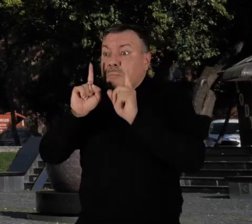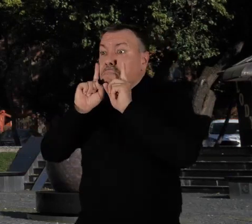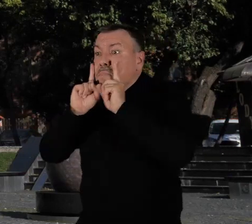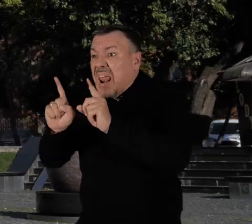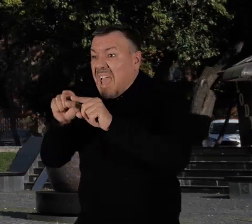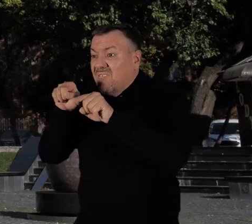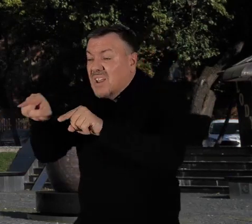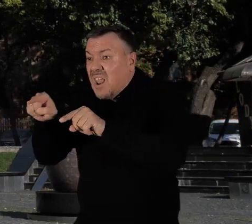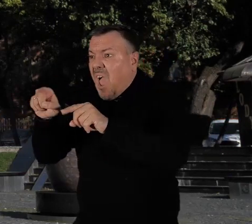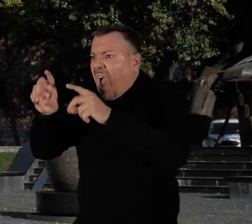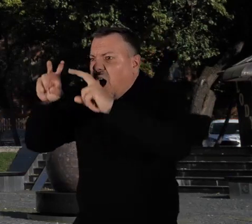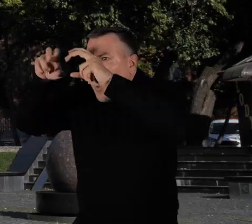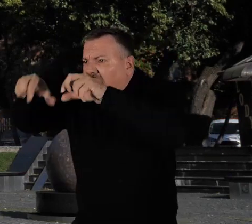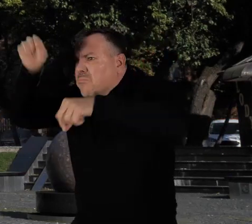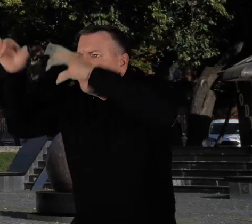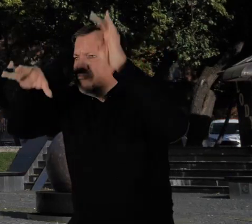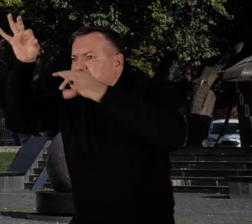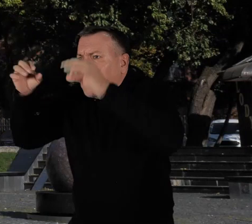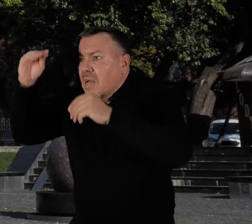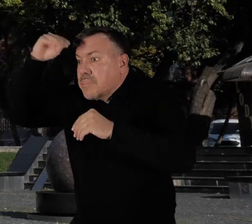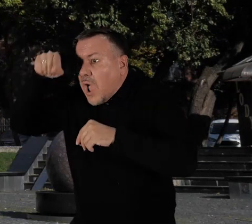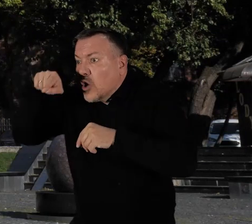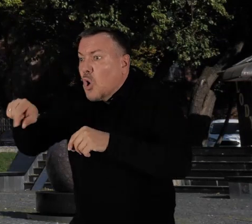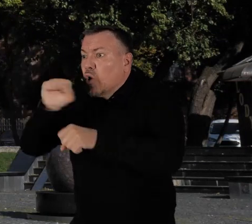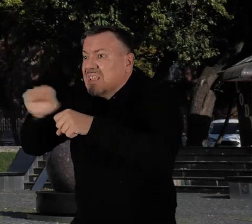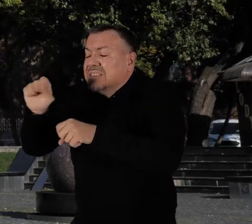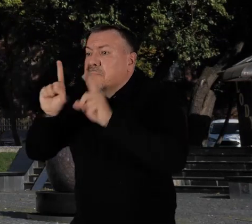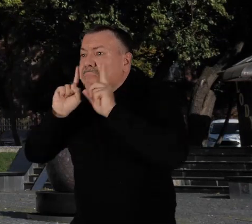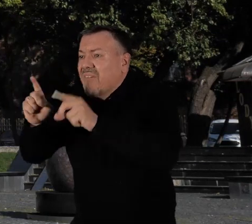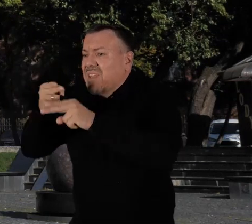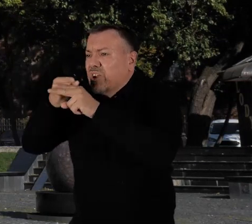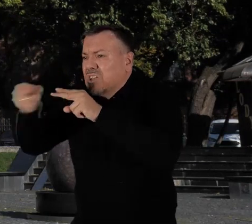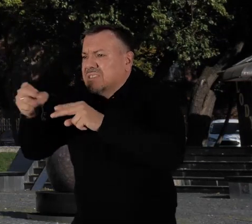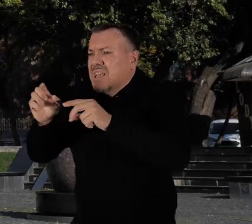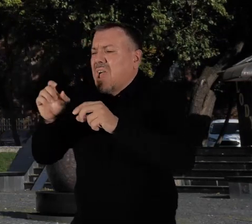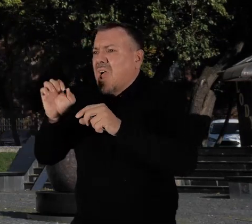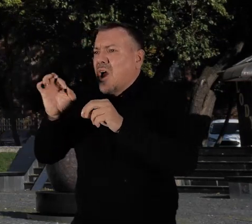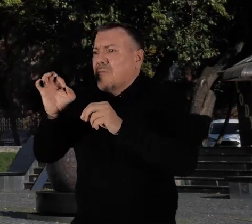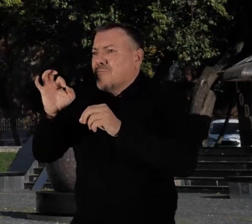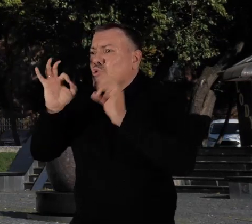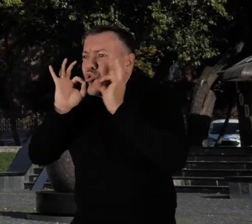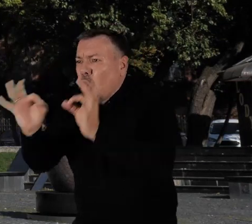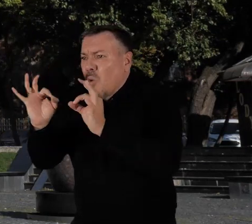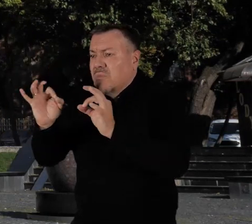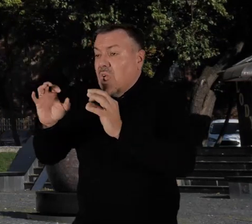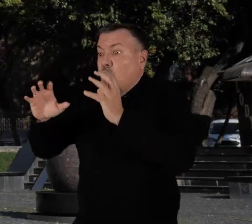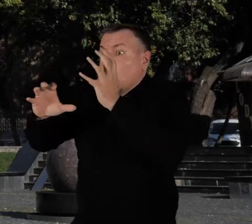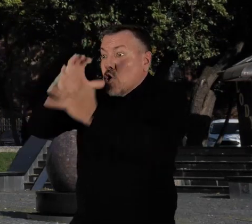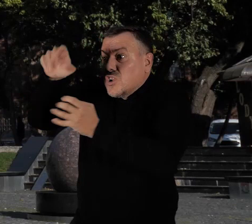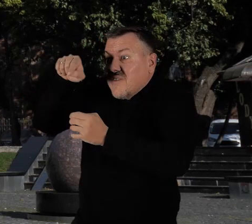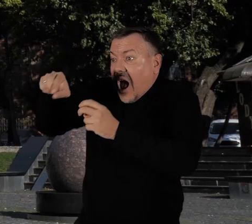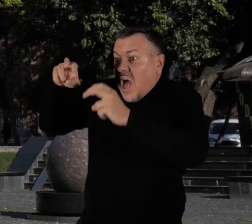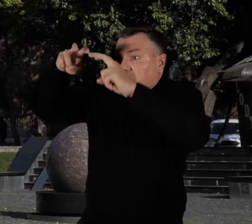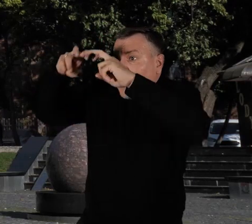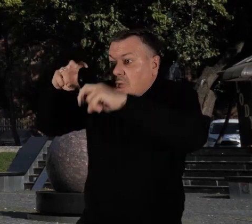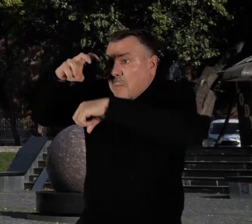prawda odkrywana przez naukę jest również prawdą w sensie moralnym, czyli dobrem, to świat badany przez naukę